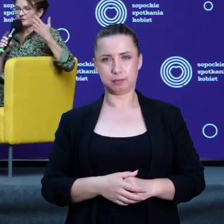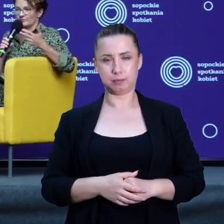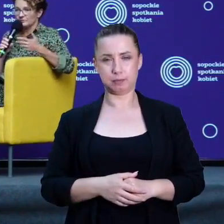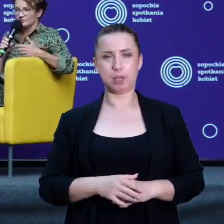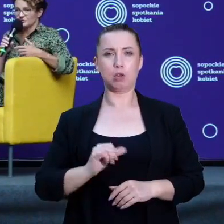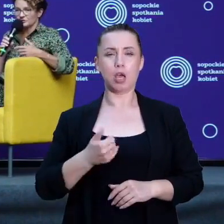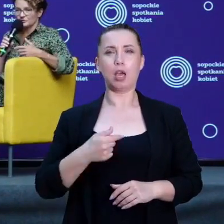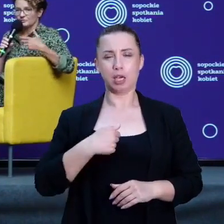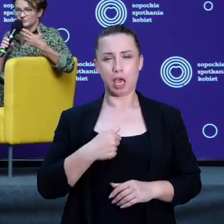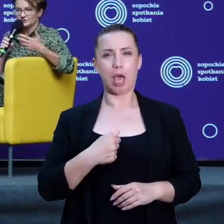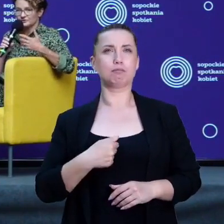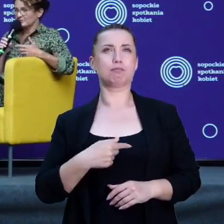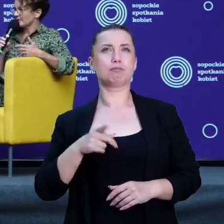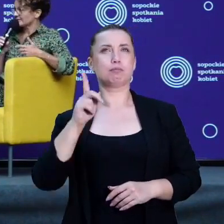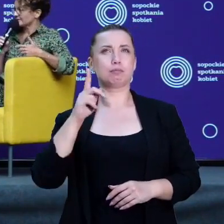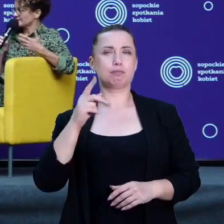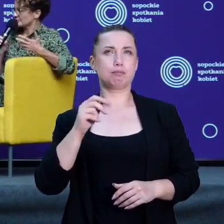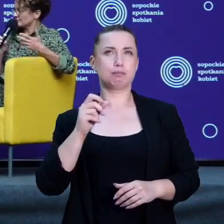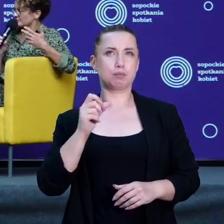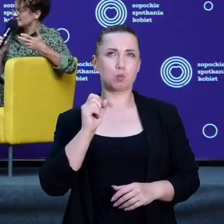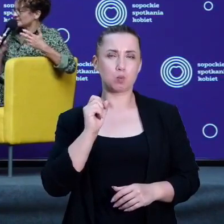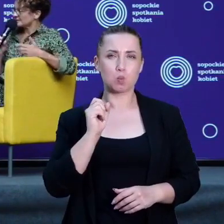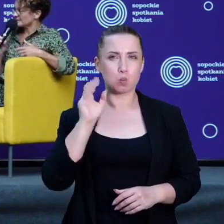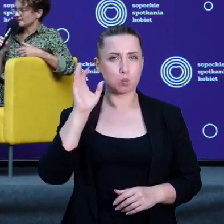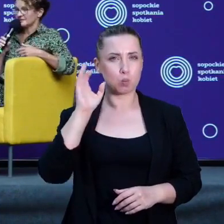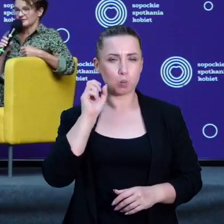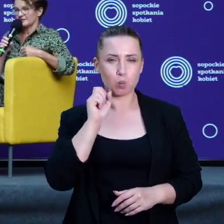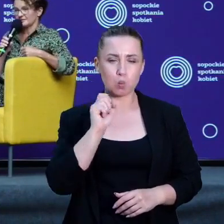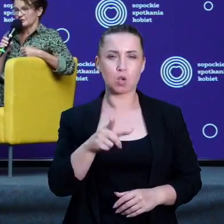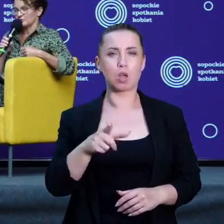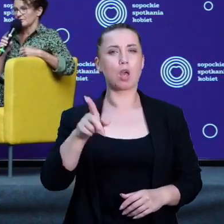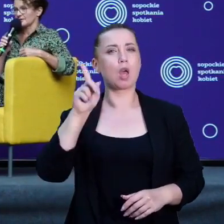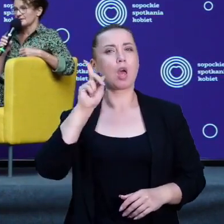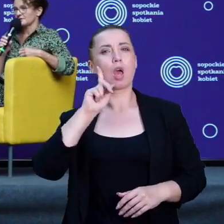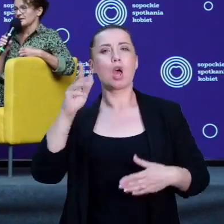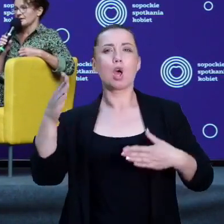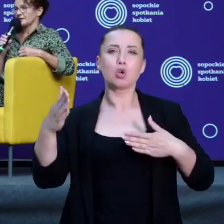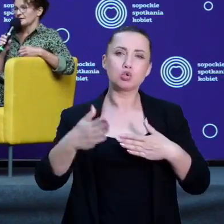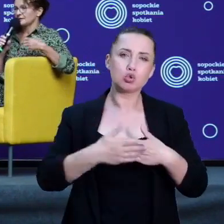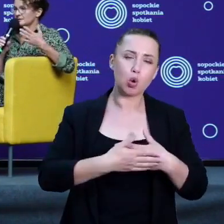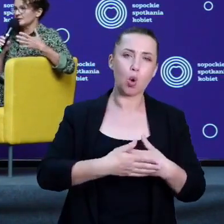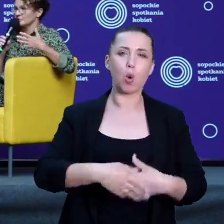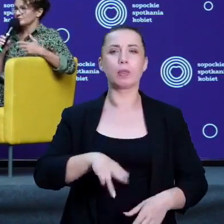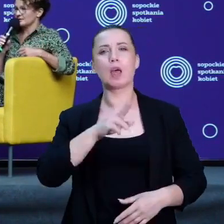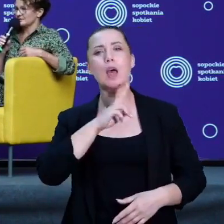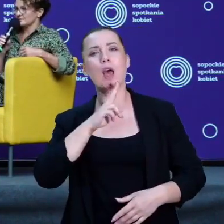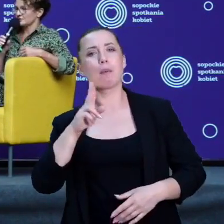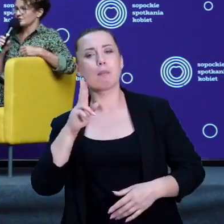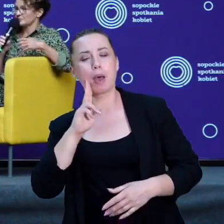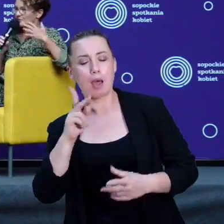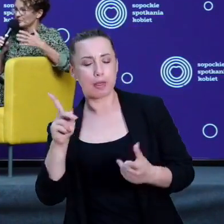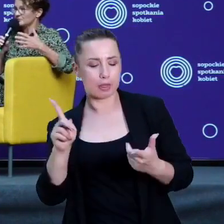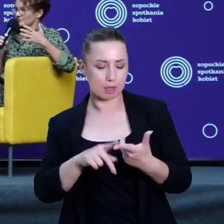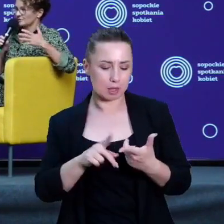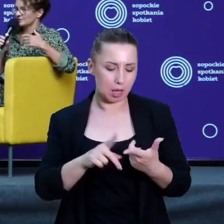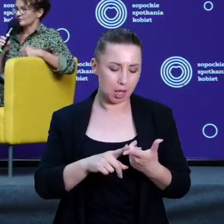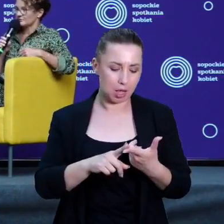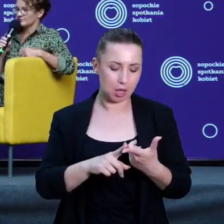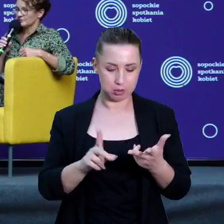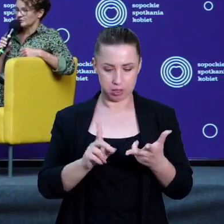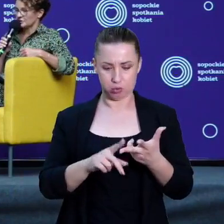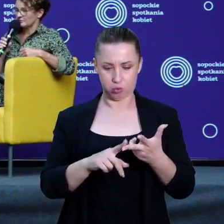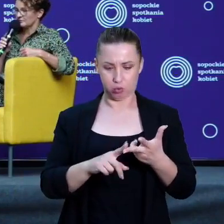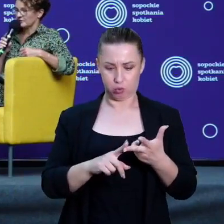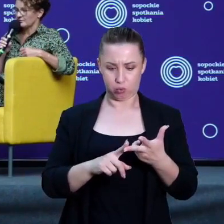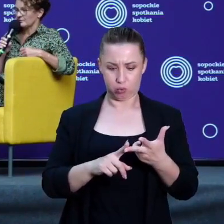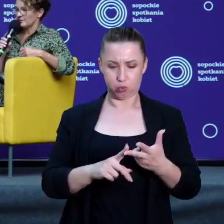będąc matką, będąc żoną, bo przecież to jest piękne i tego nikt nie chce odbierać, jednak móc realizować siebie i potem właśnie w